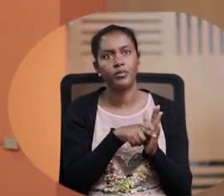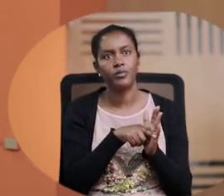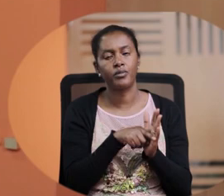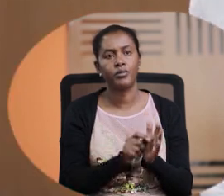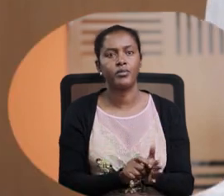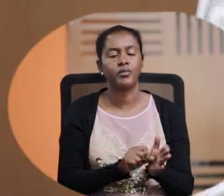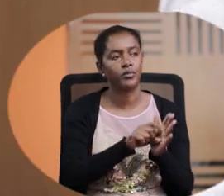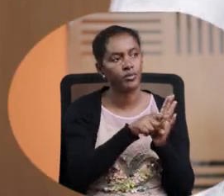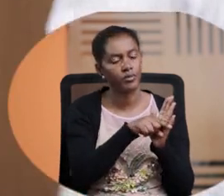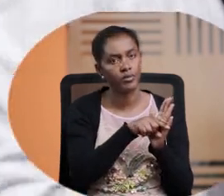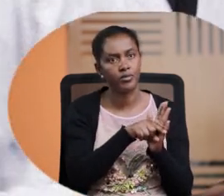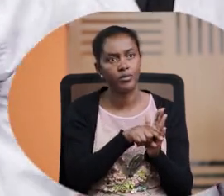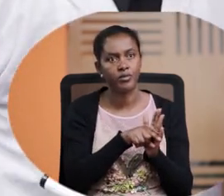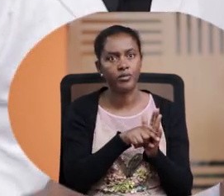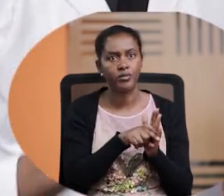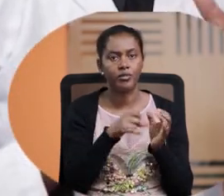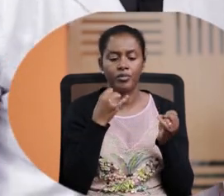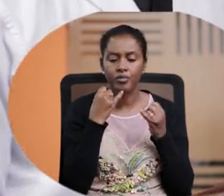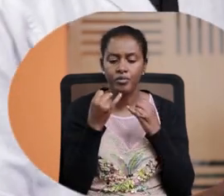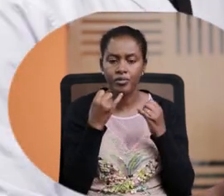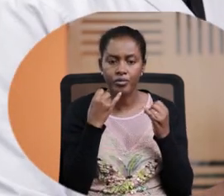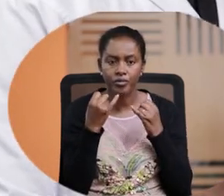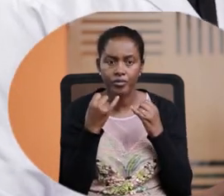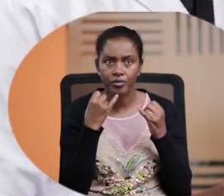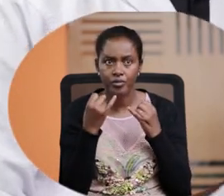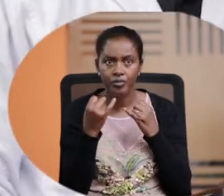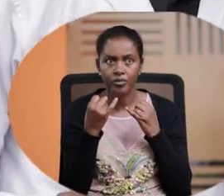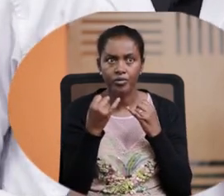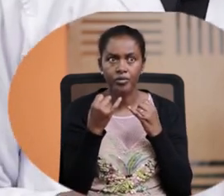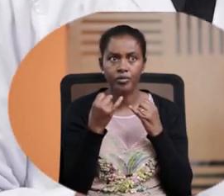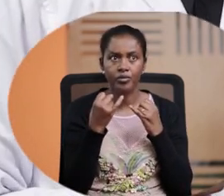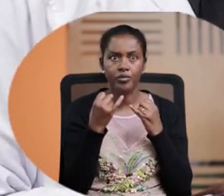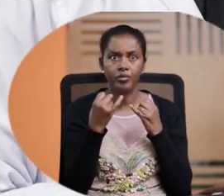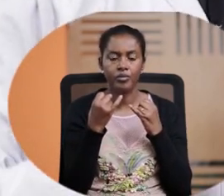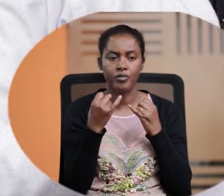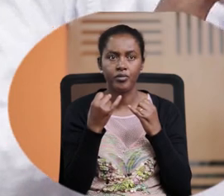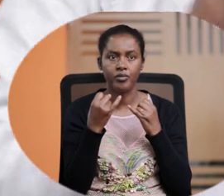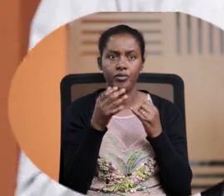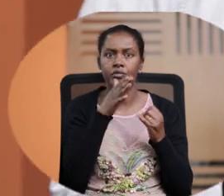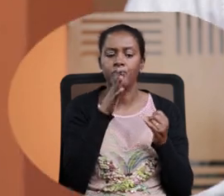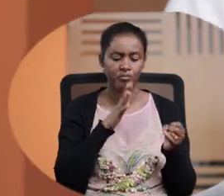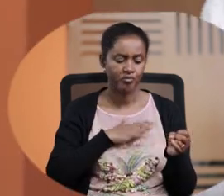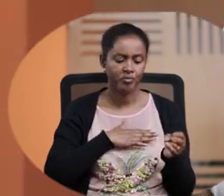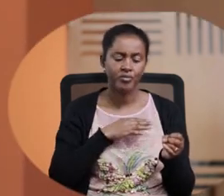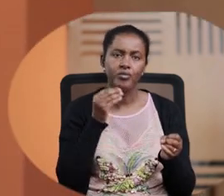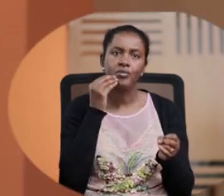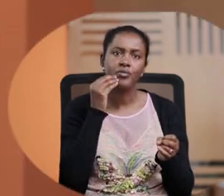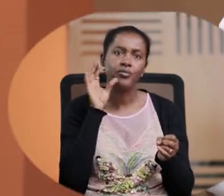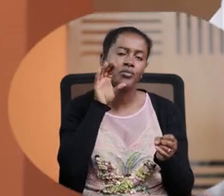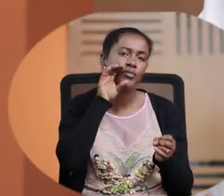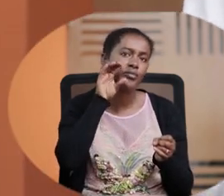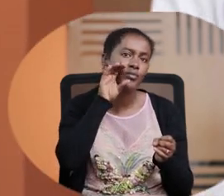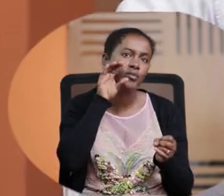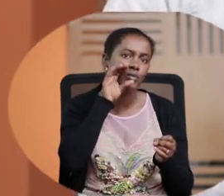fakkenya ude fanno wai asraf danne ade jaltun mana isani hallu garagara aful dibu